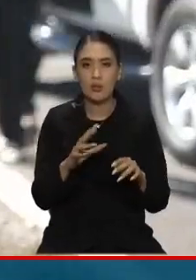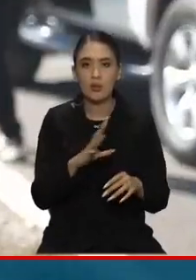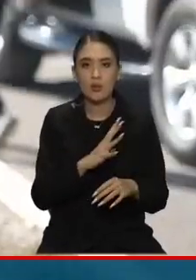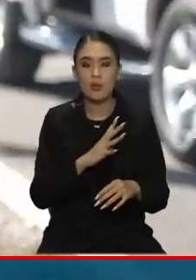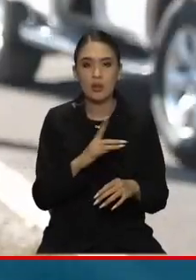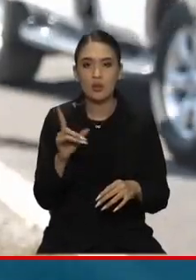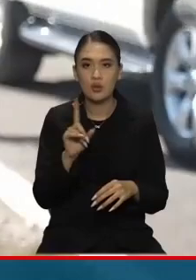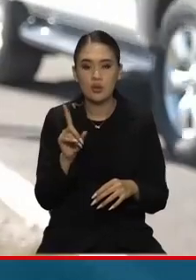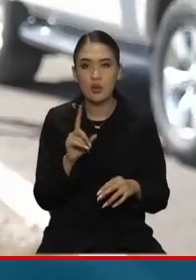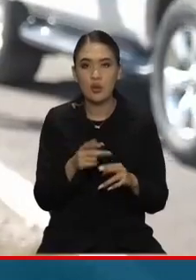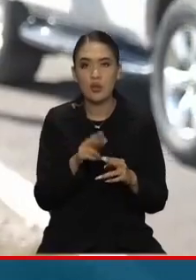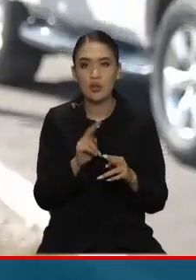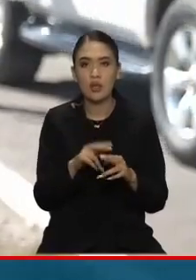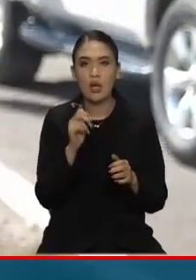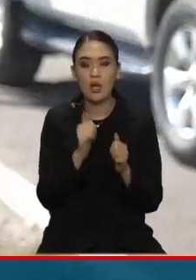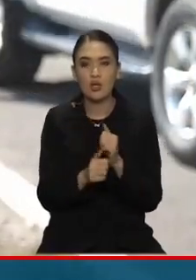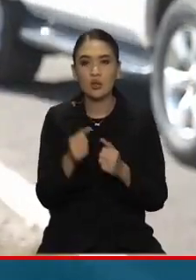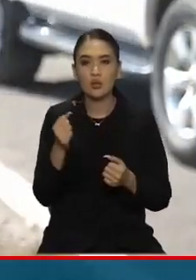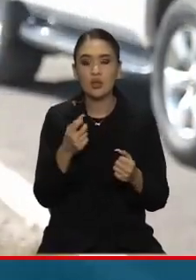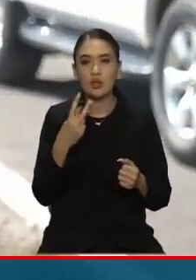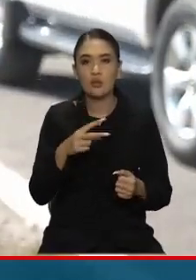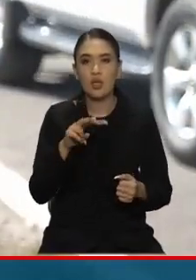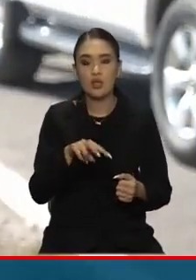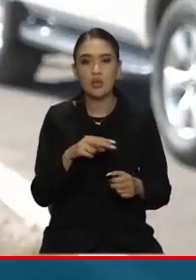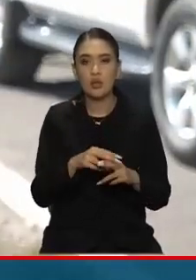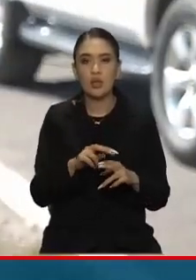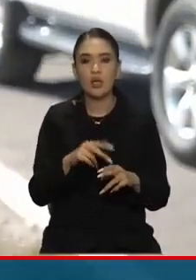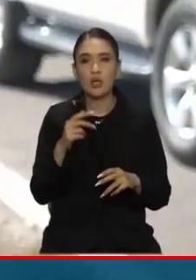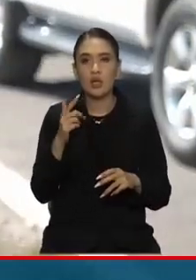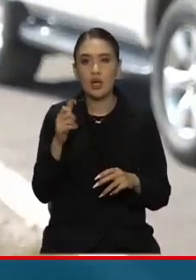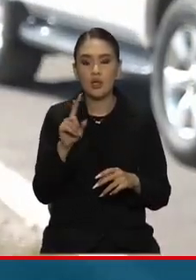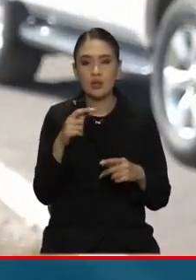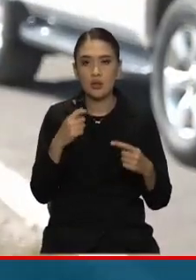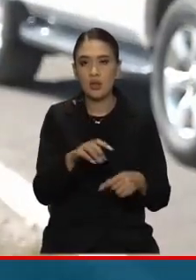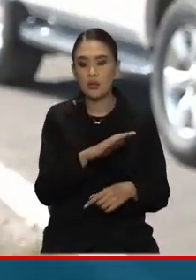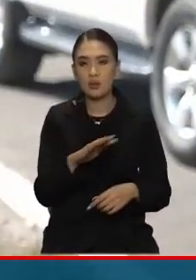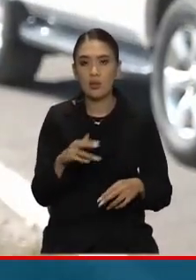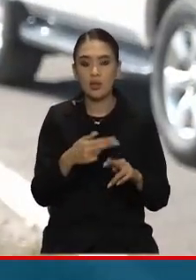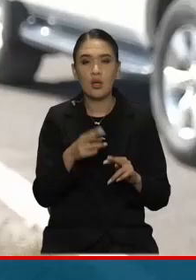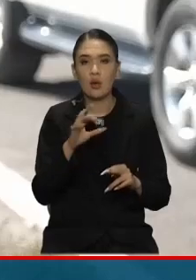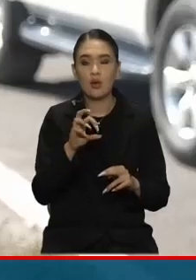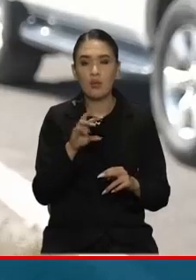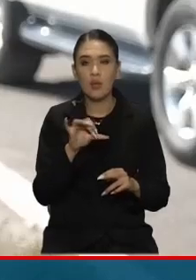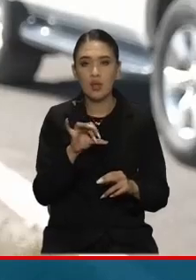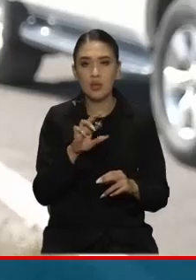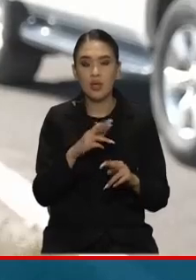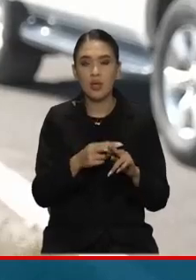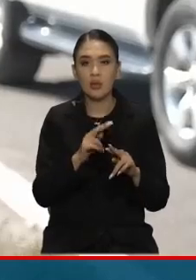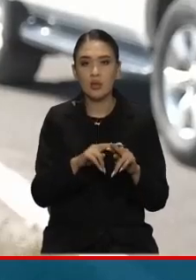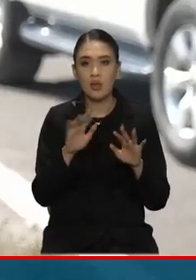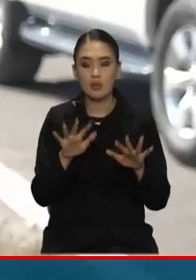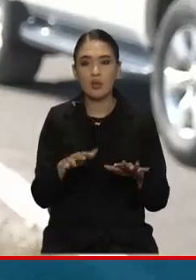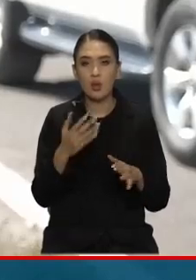келген күннің өзінде әр көлікке 20 литрден артық газ сатылмайды. Ал көгілдір отын тасымалдаушы компаниялардың аймақ